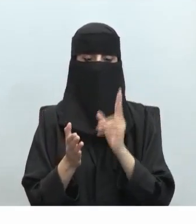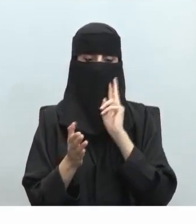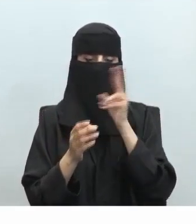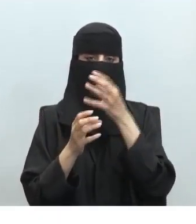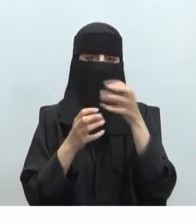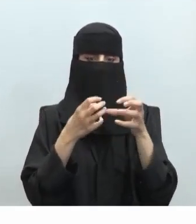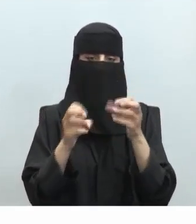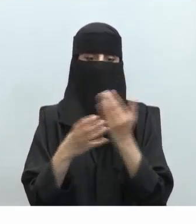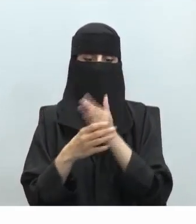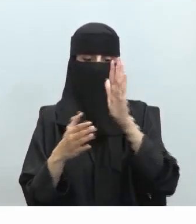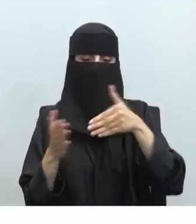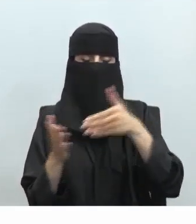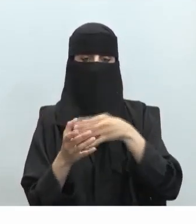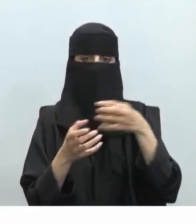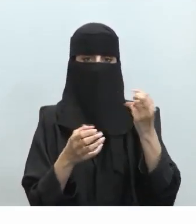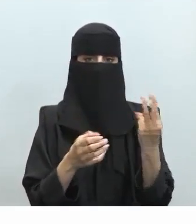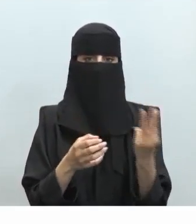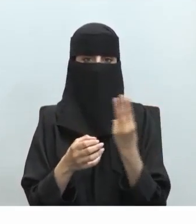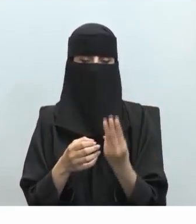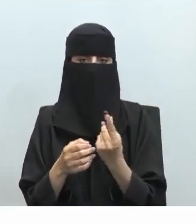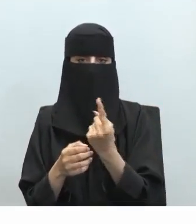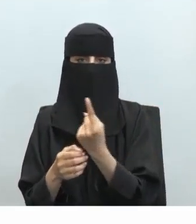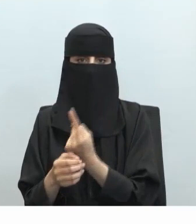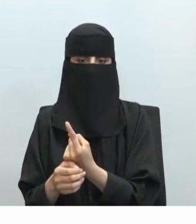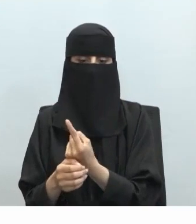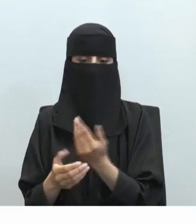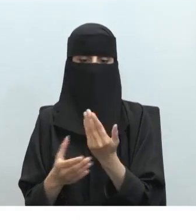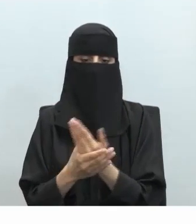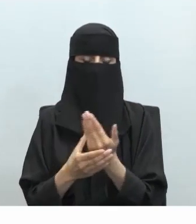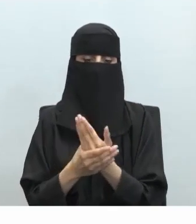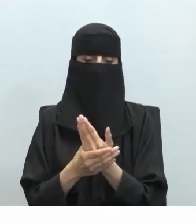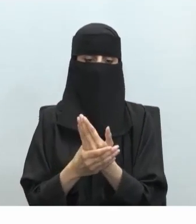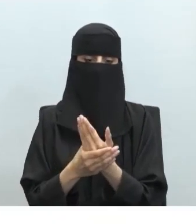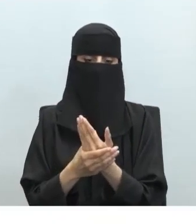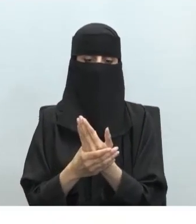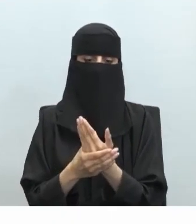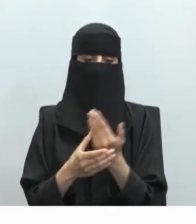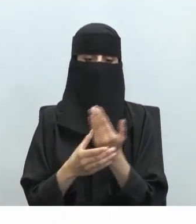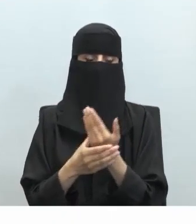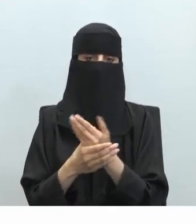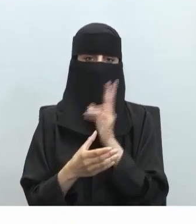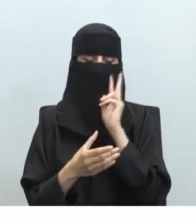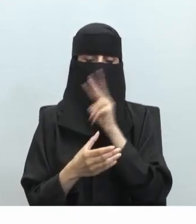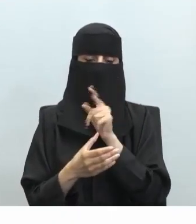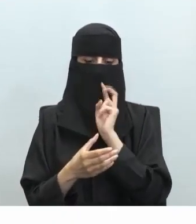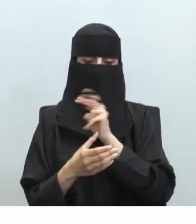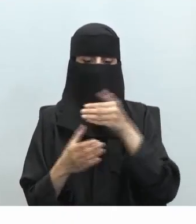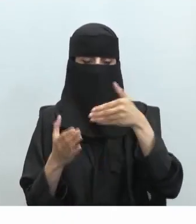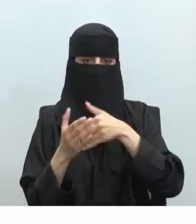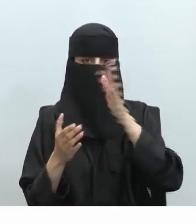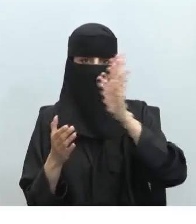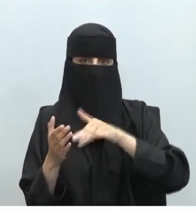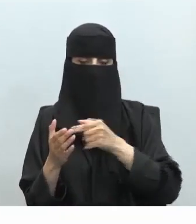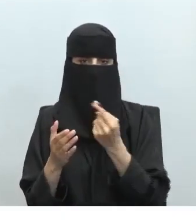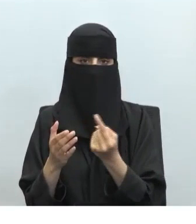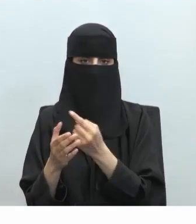سوف يتاثر لماذا لان الخلل حدث في المرحله الاولى من الانقسام المنصف كيف حدث الخلل في هذه الاربع خلايا سوف نش الخليتين هذه سوف